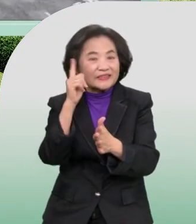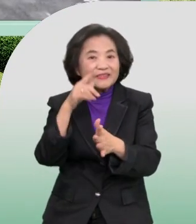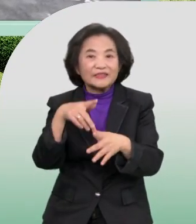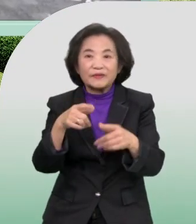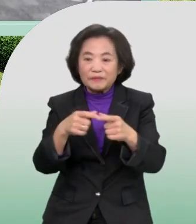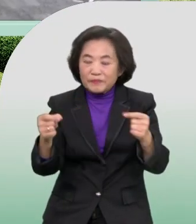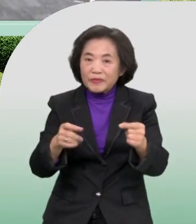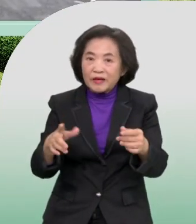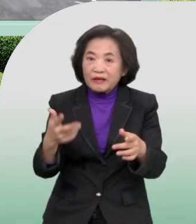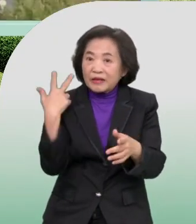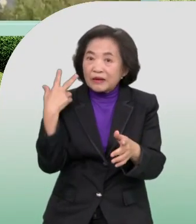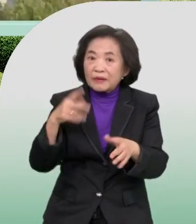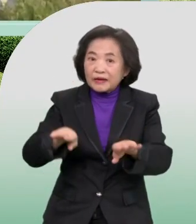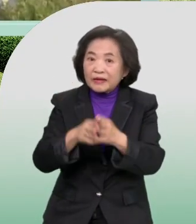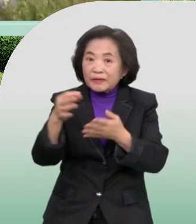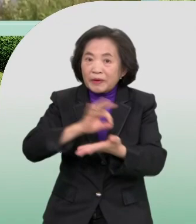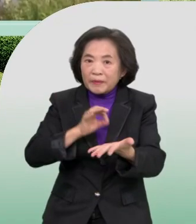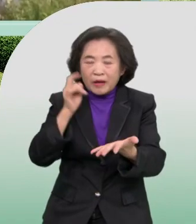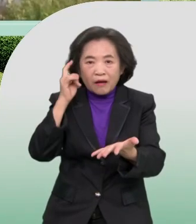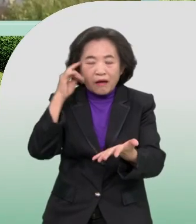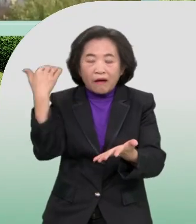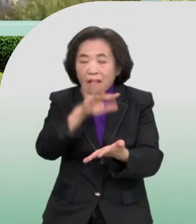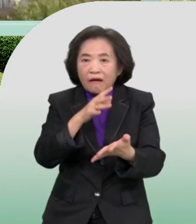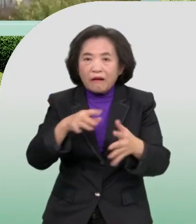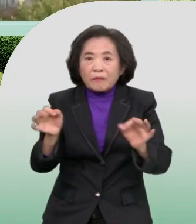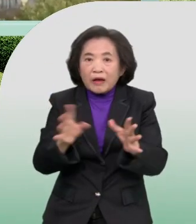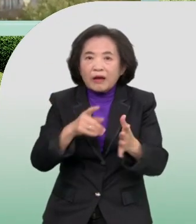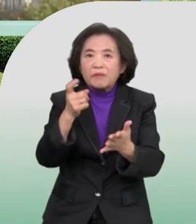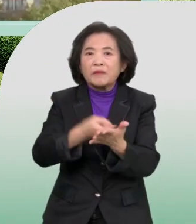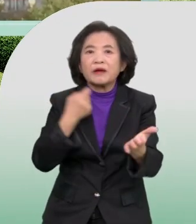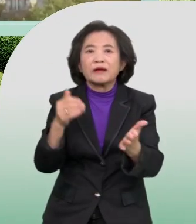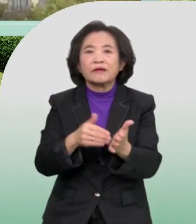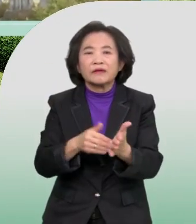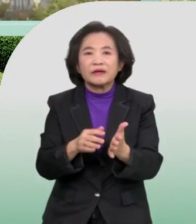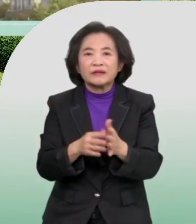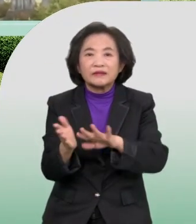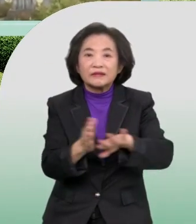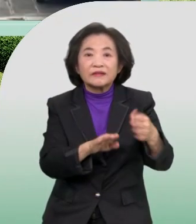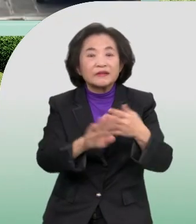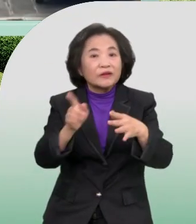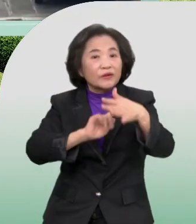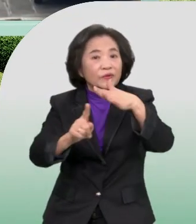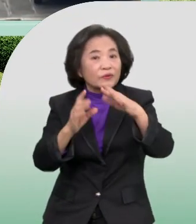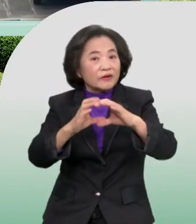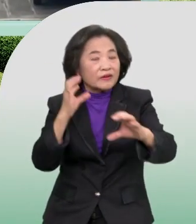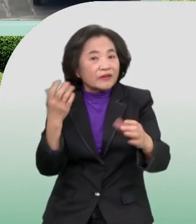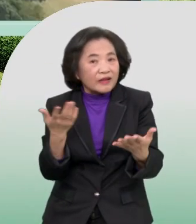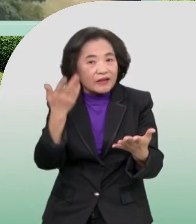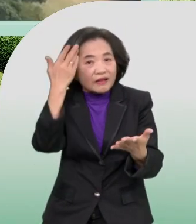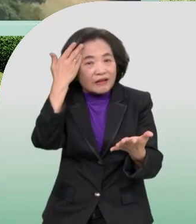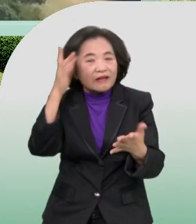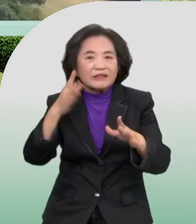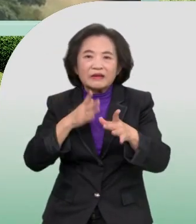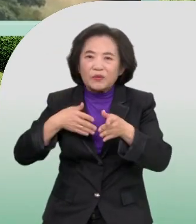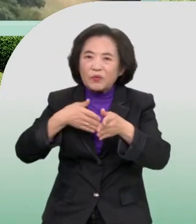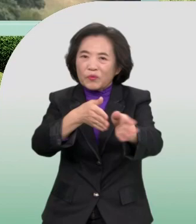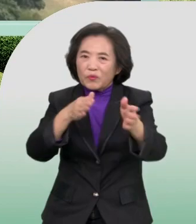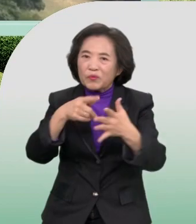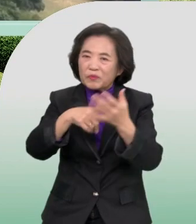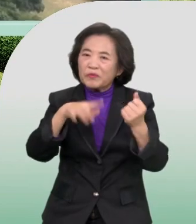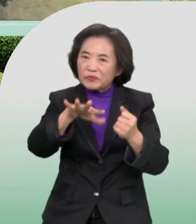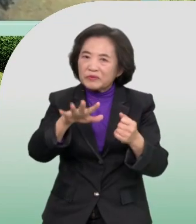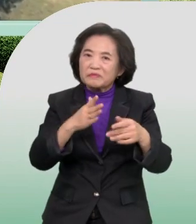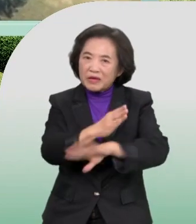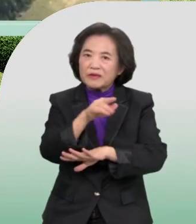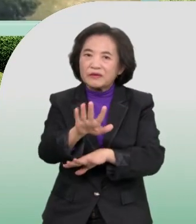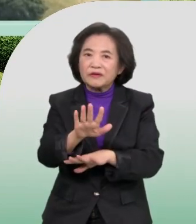车票上个礼拜开始卖，东多车票一下就不易抢抢抢。国土客运今年按上为主开超过